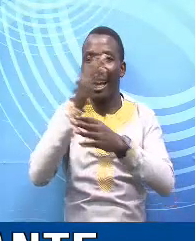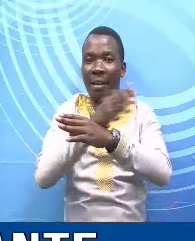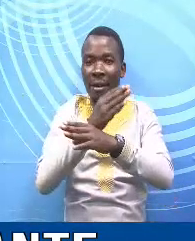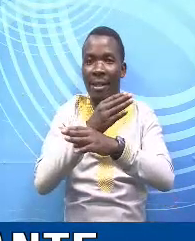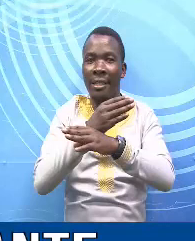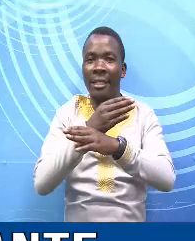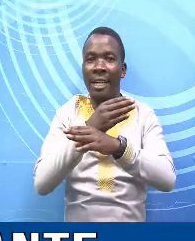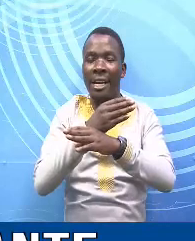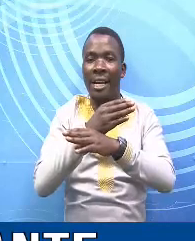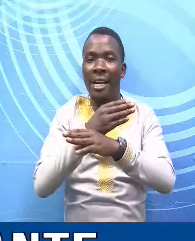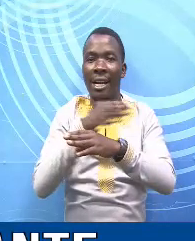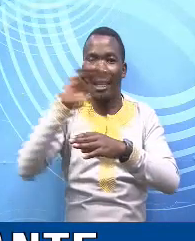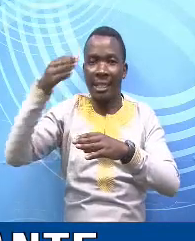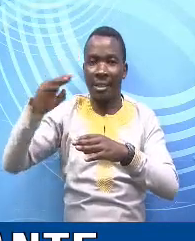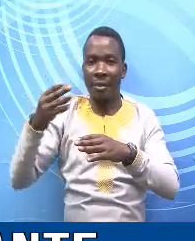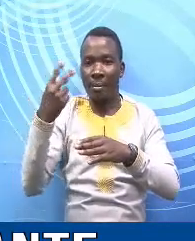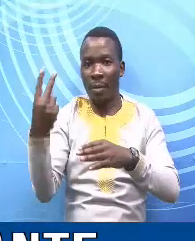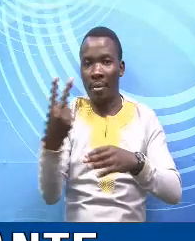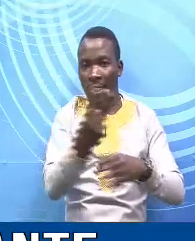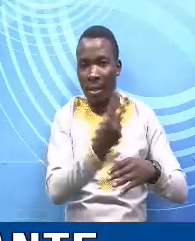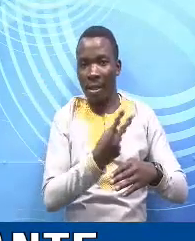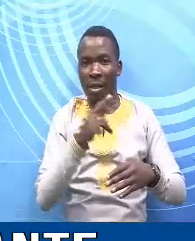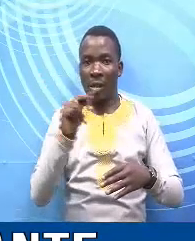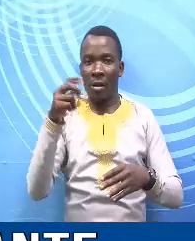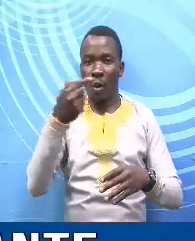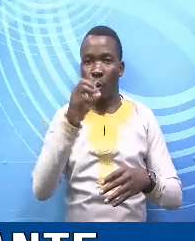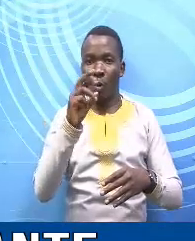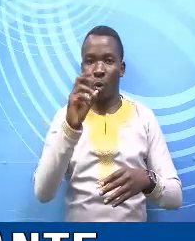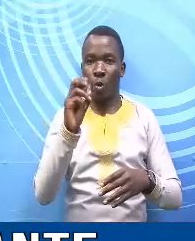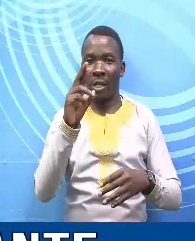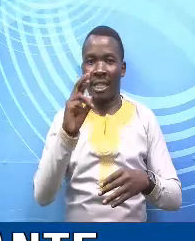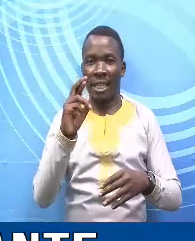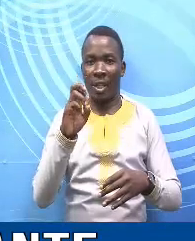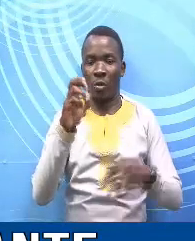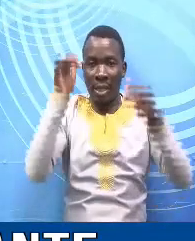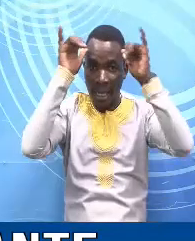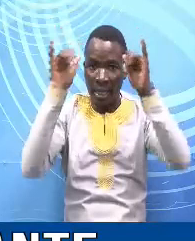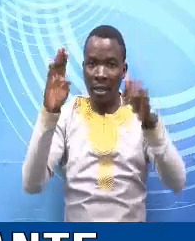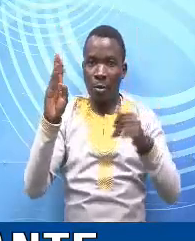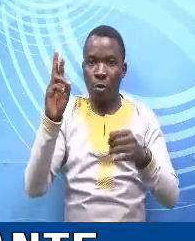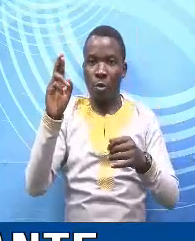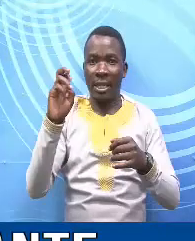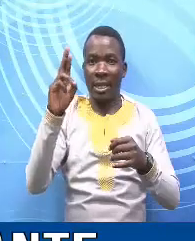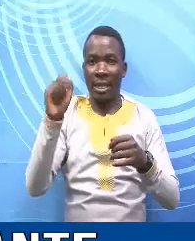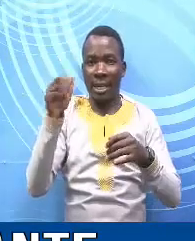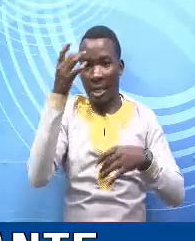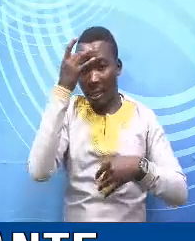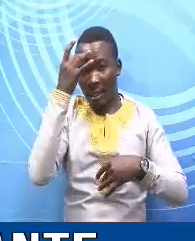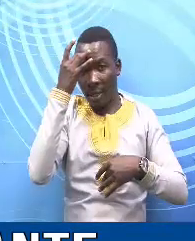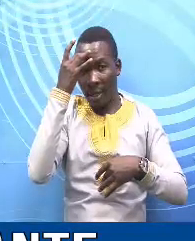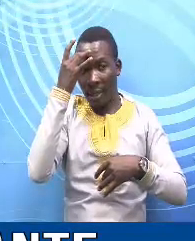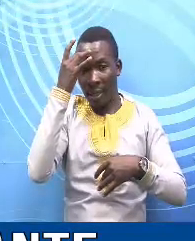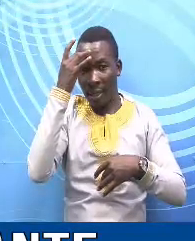Gicumbi, Gakenyi ari abarwayi 2, Ngororero, Burera ndetse na Nyagatare hakaba handuye abarwayi,